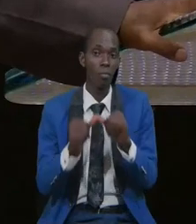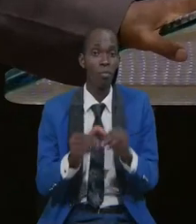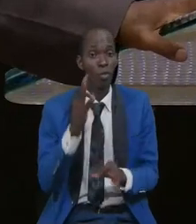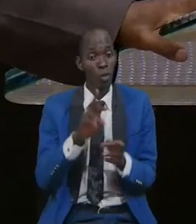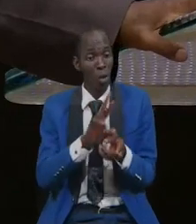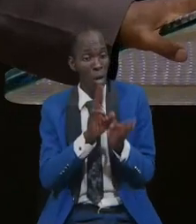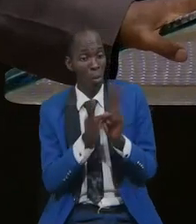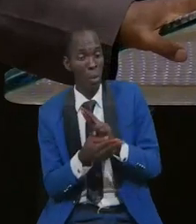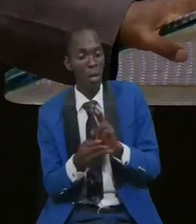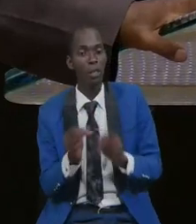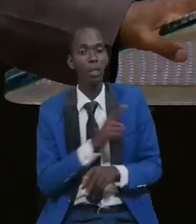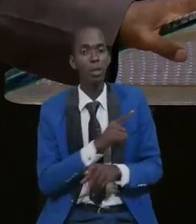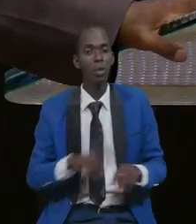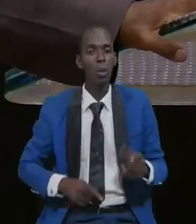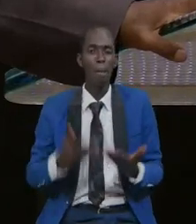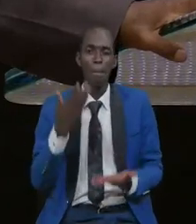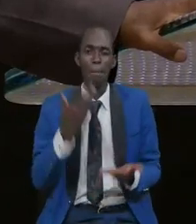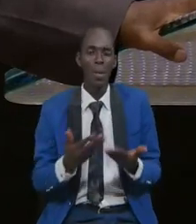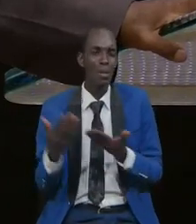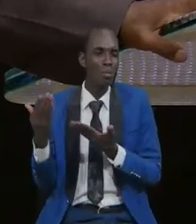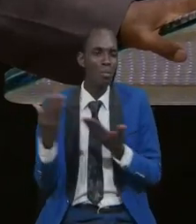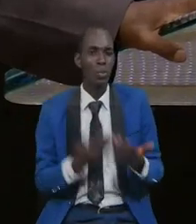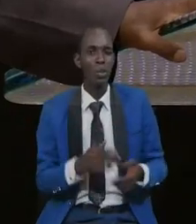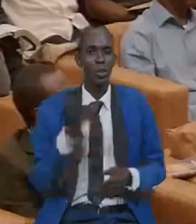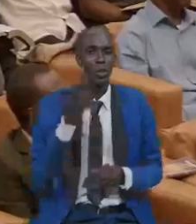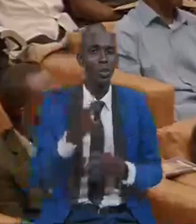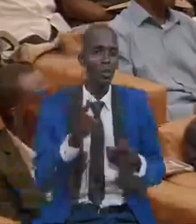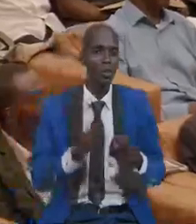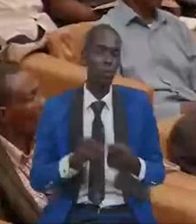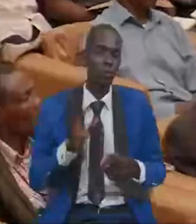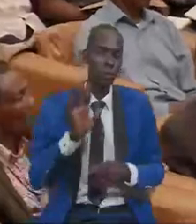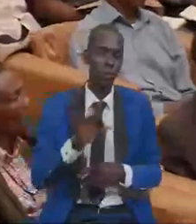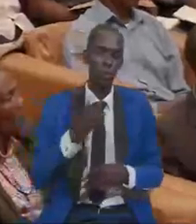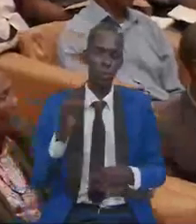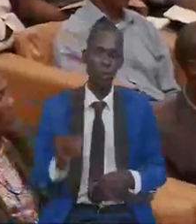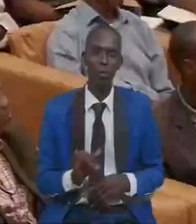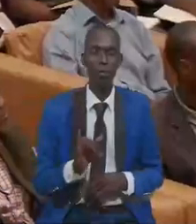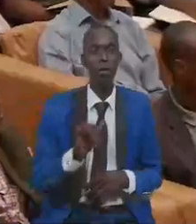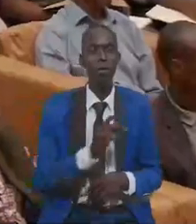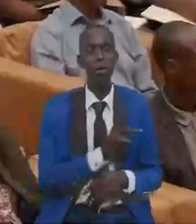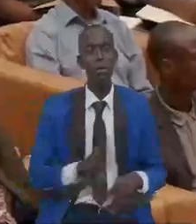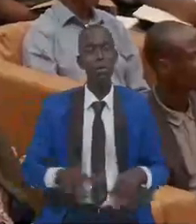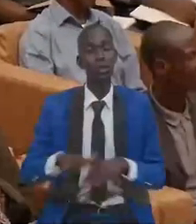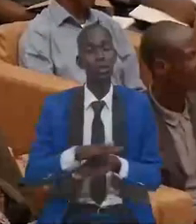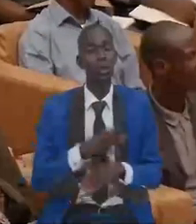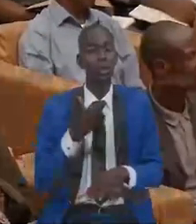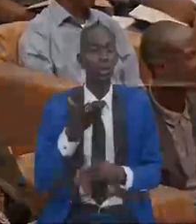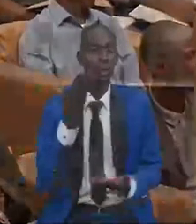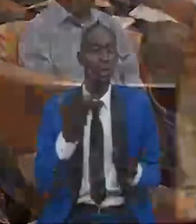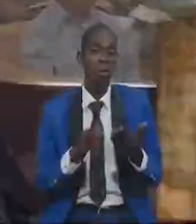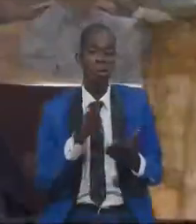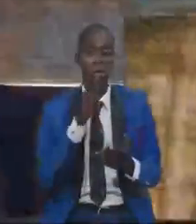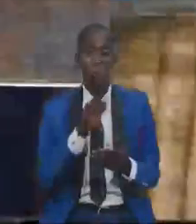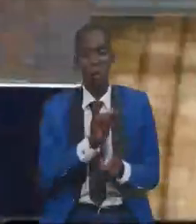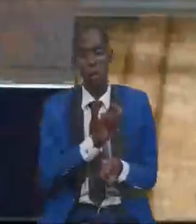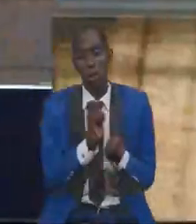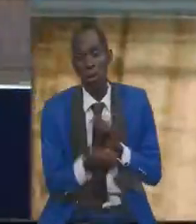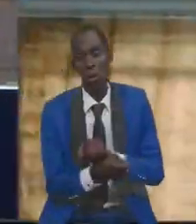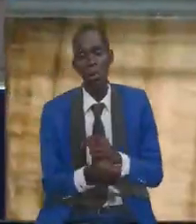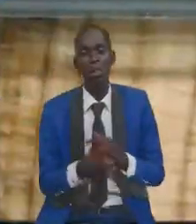Seigneur va t'amener vers son royaume éternel. Et il y aurait un changement. Il peut y avoir une transformation. Ta repentance